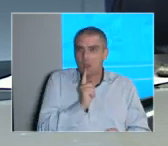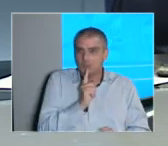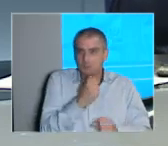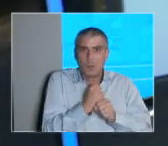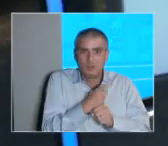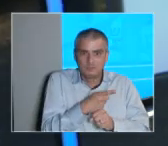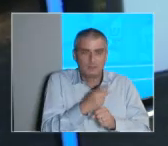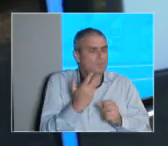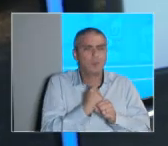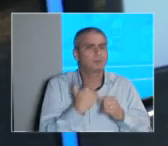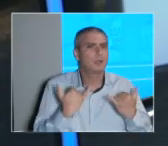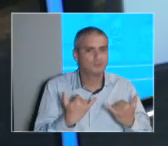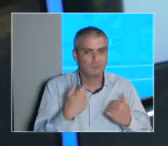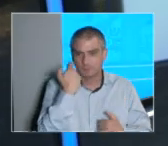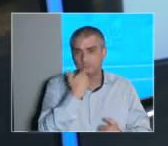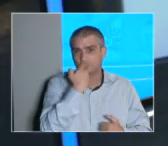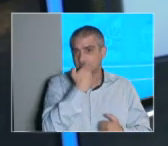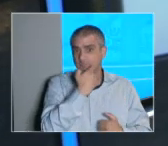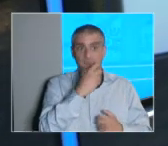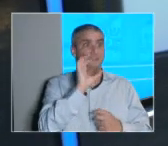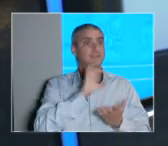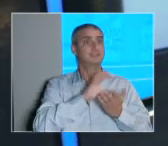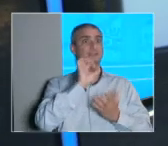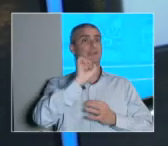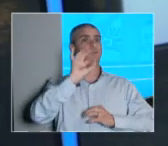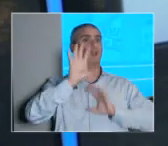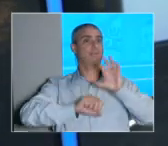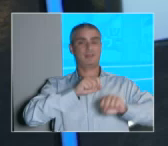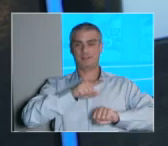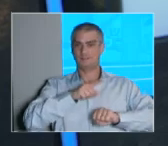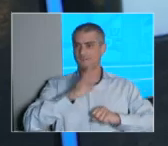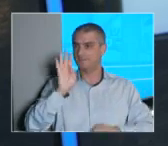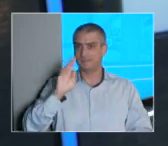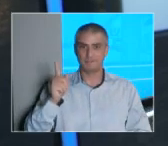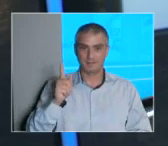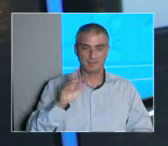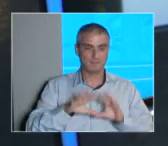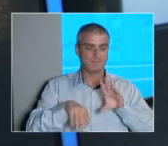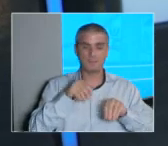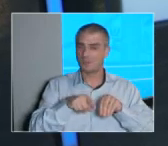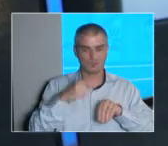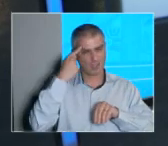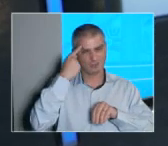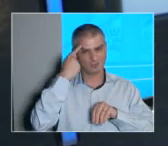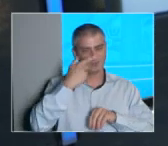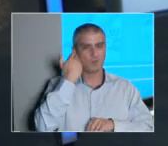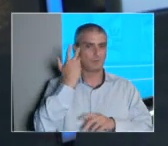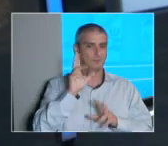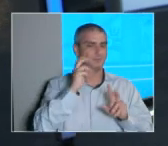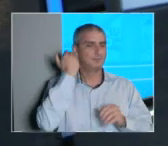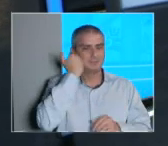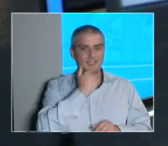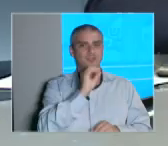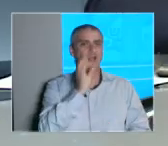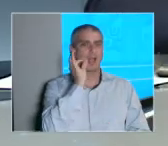שהוא עושה את זה, מה הוא עושה עכשיו? מוריד את השפם, סמל המתנחלים. אני חושב שביבי בתחילת המערכת הבחירות הזאת חשב שהוא יתגלח על הזקן